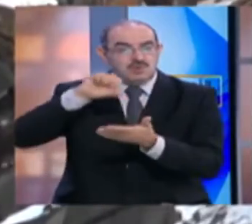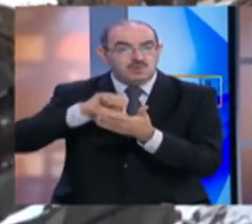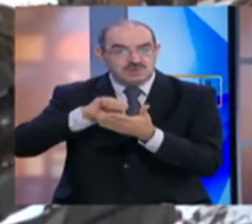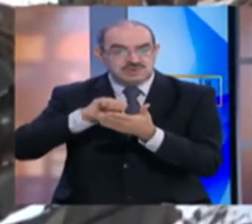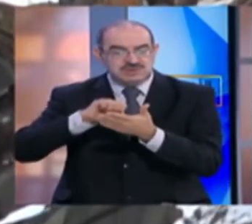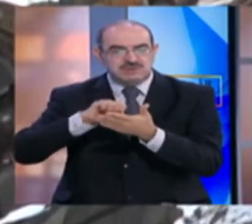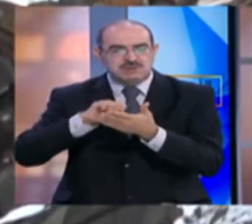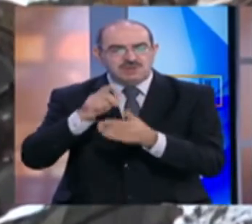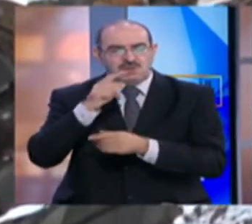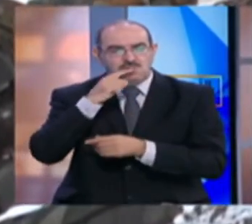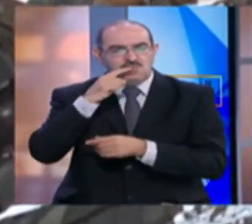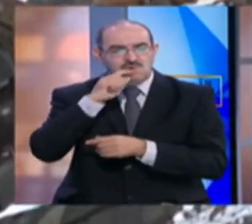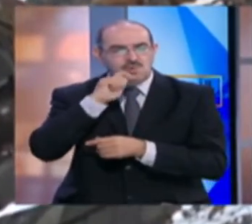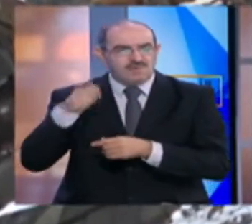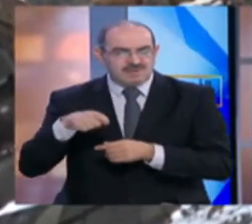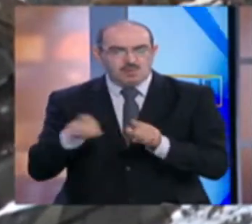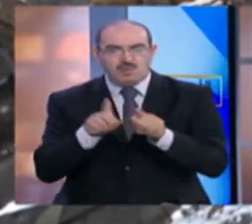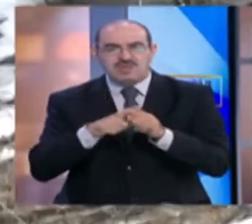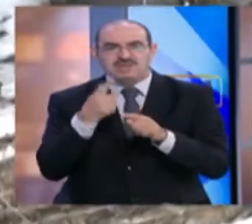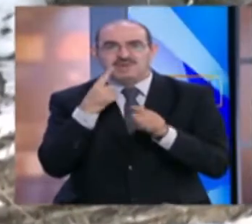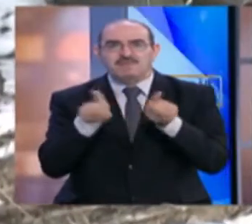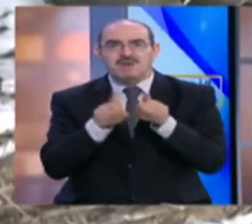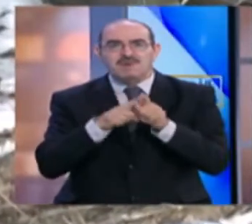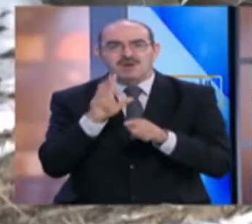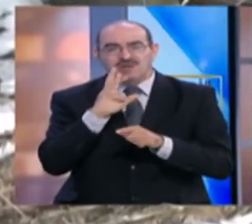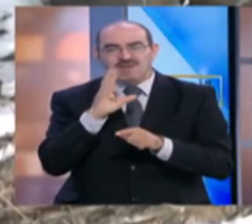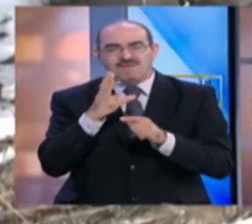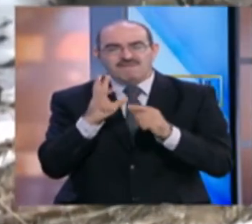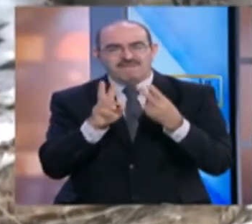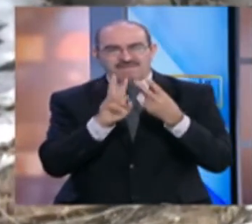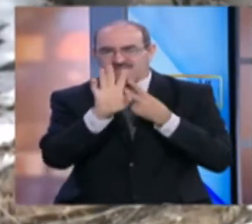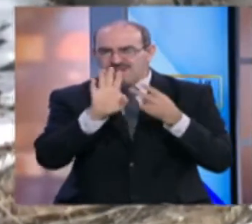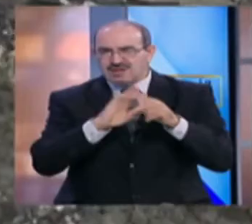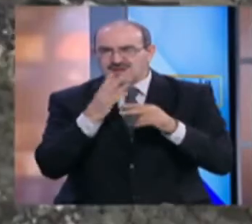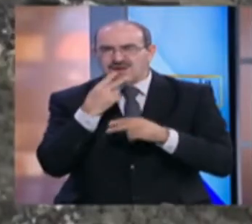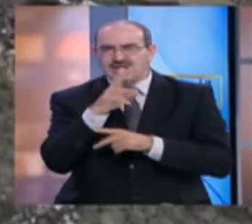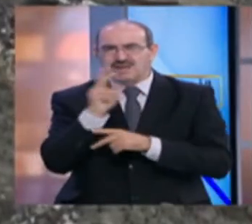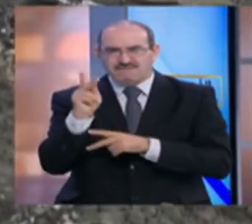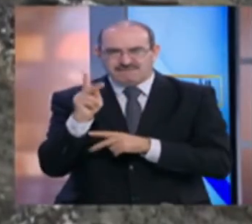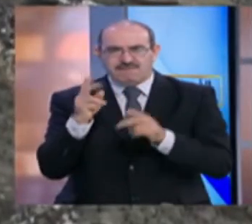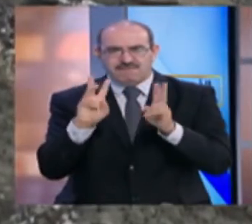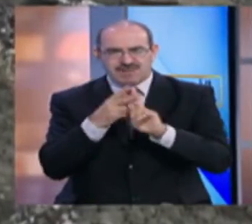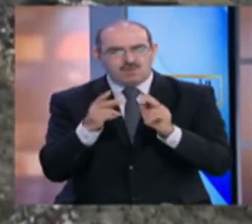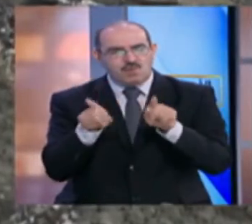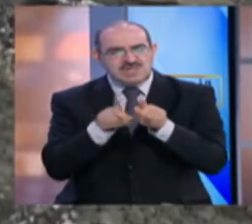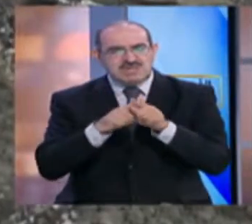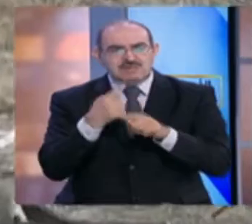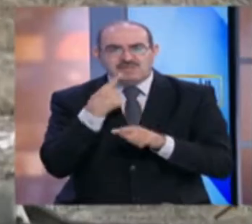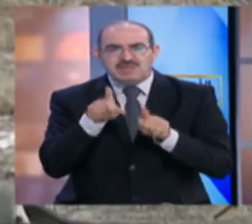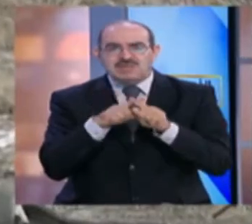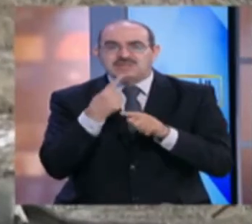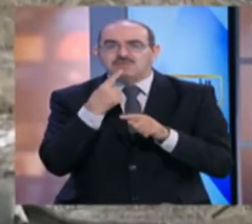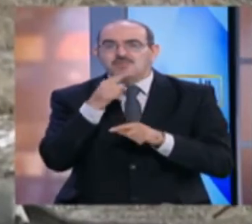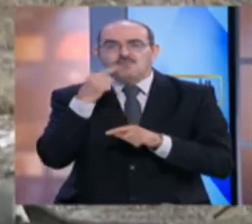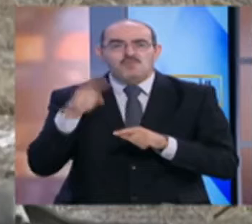كما احتدمت المواجهات على بوابة روزانيف المجاورة جنوبية كييف. في سياق آخر، اتهمت